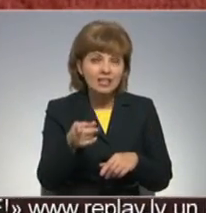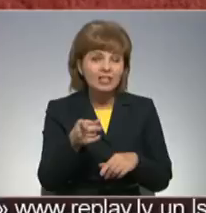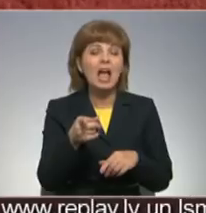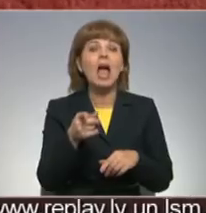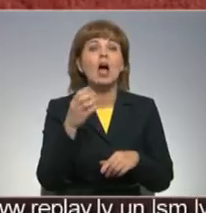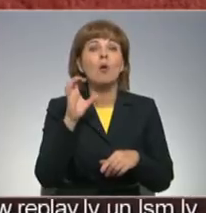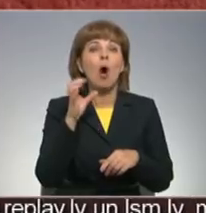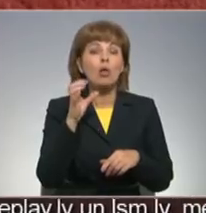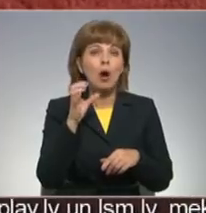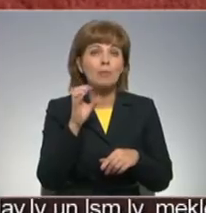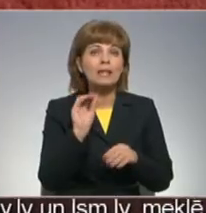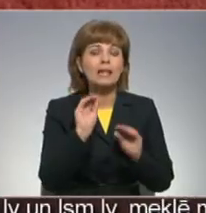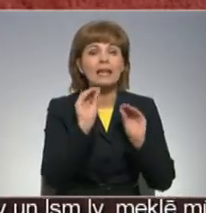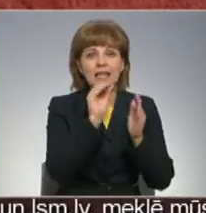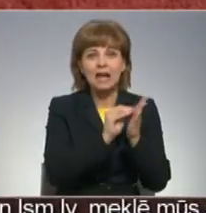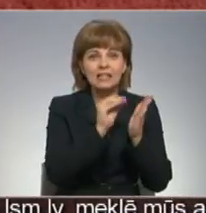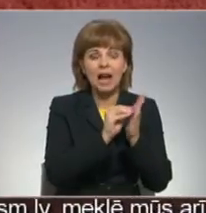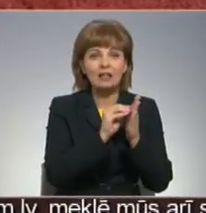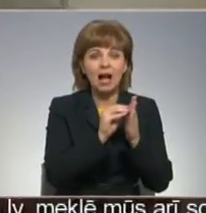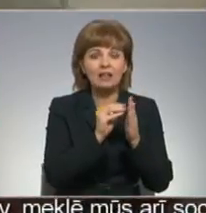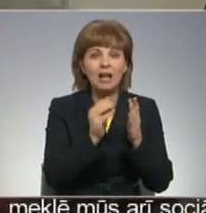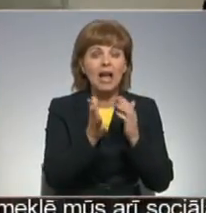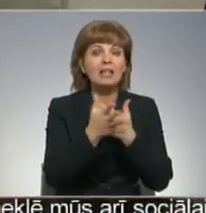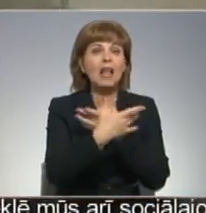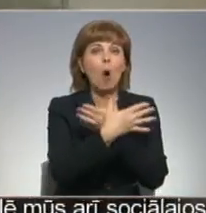spoguļi herbārī, kuros iestrādāti tauriņi.